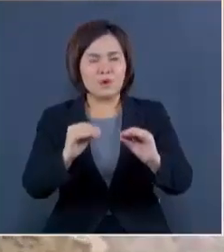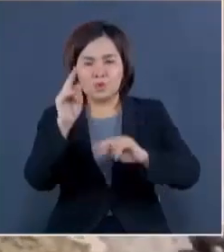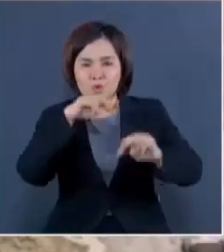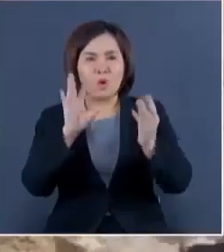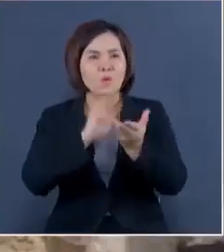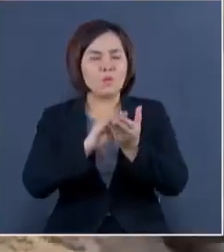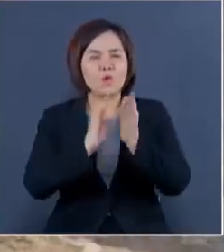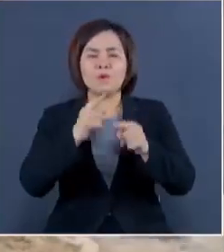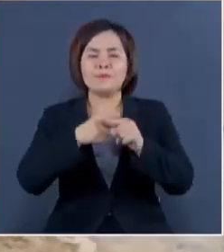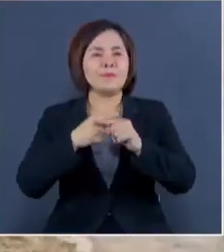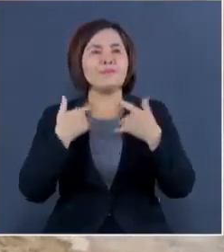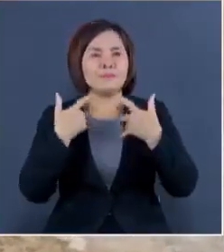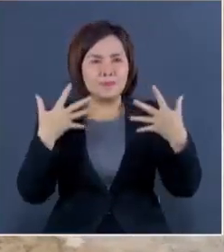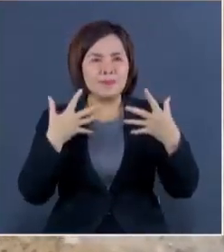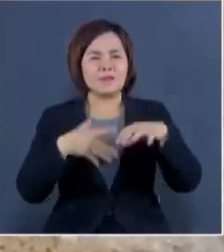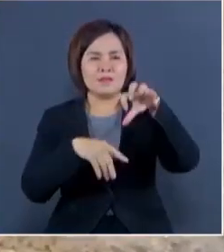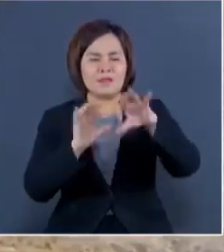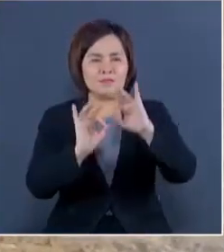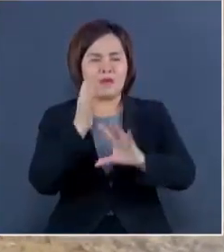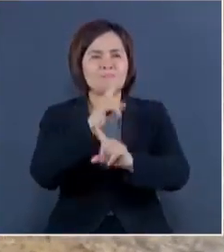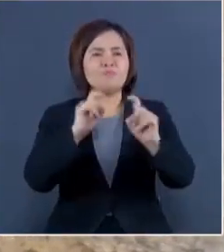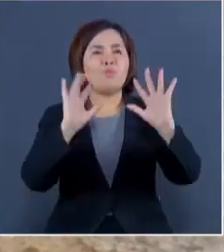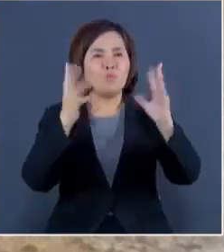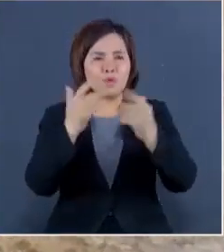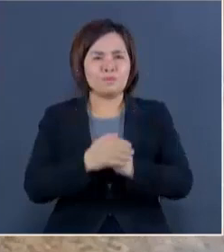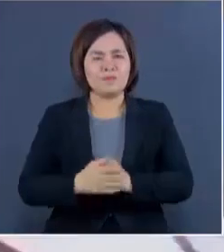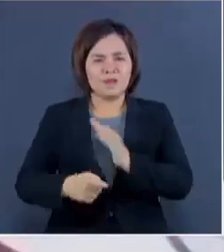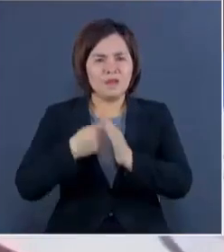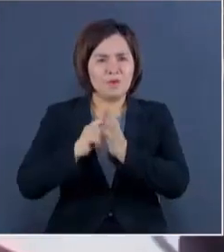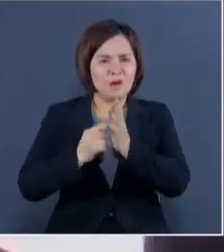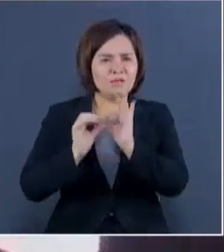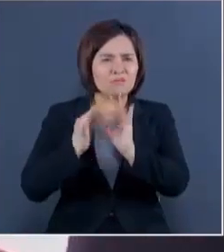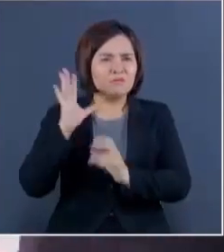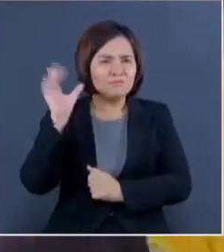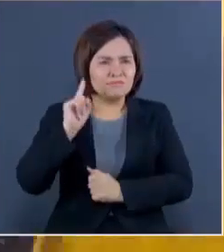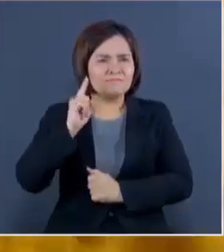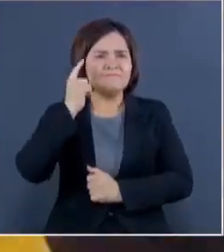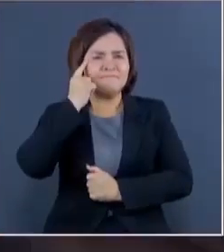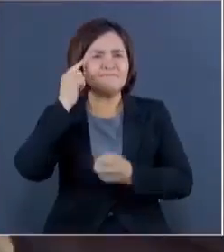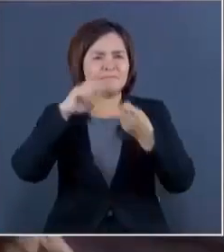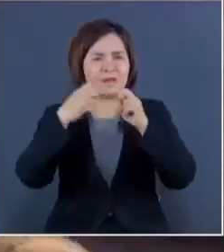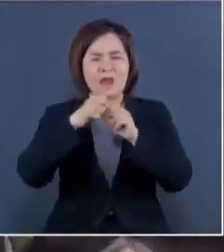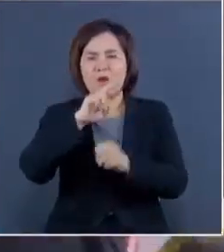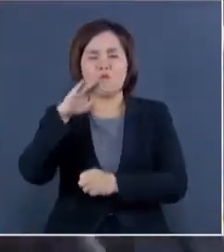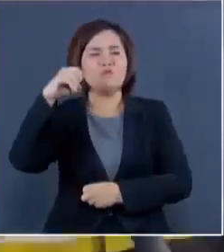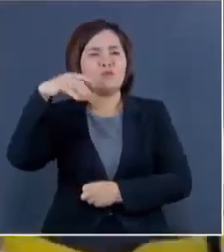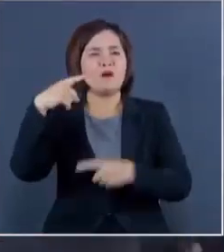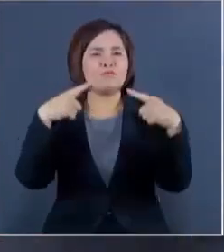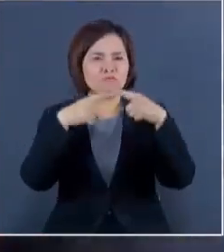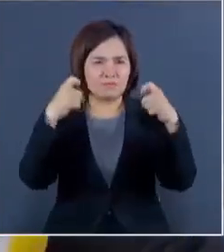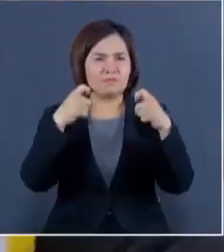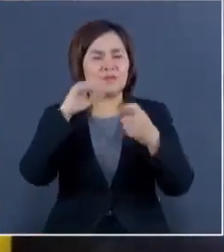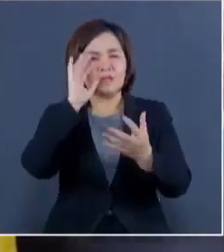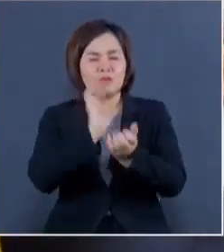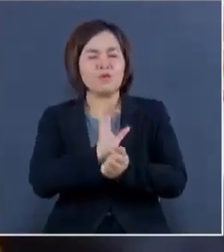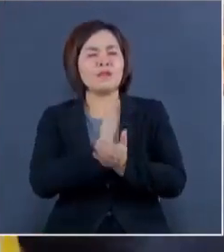บแต่ว่าเพลิงเนี่ยเผาไหม้อาคารเสียหายไปทั้งหลังส่วนสาเหตุครับคาดว่าน่าจะเกิดมาจากไฟฟ้าลัดวงจรขณะนี้ตำ